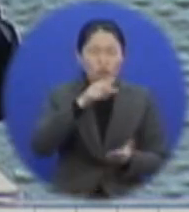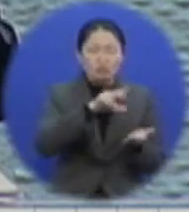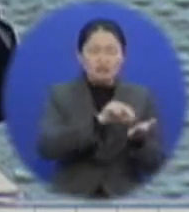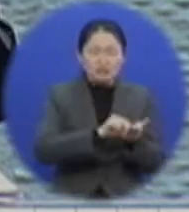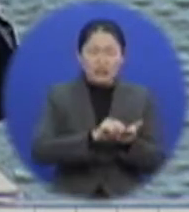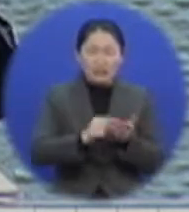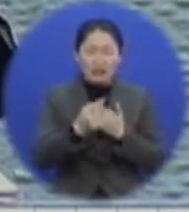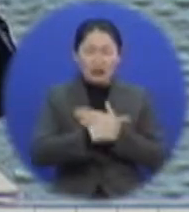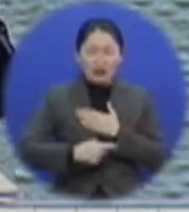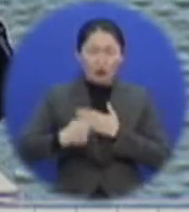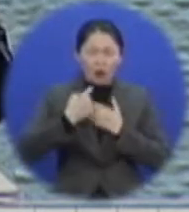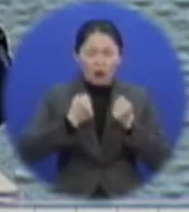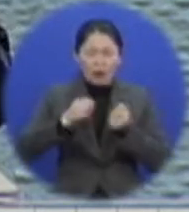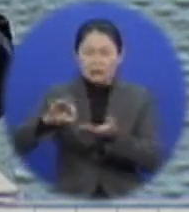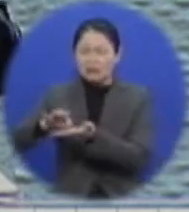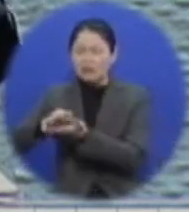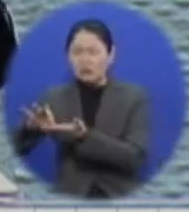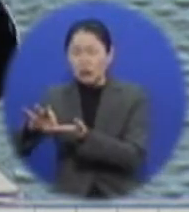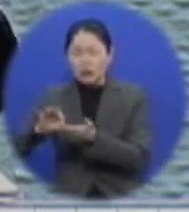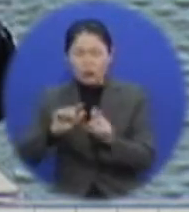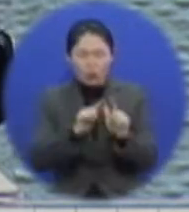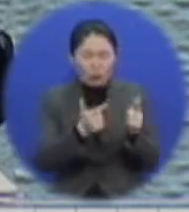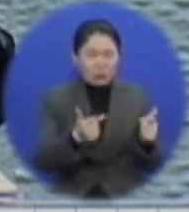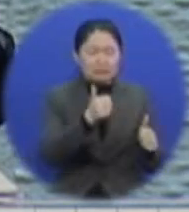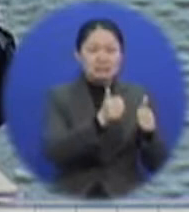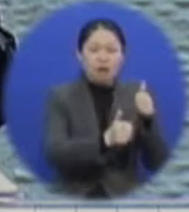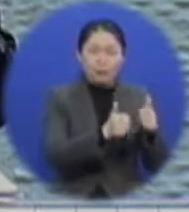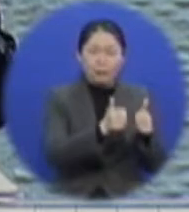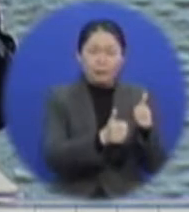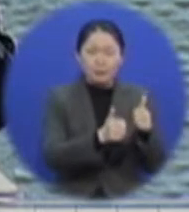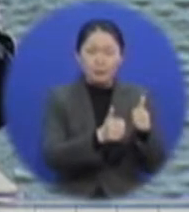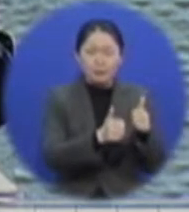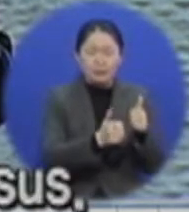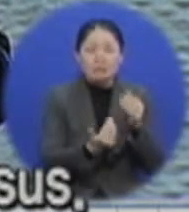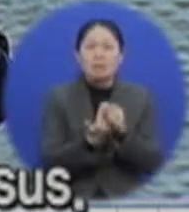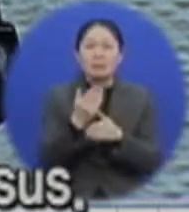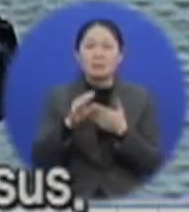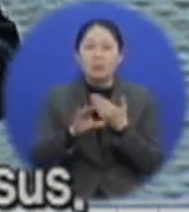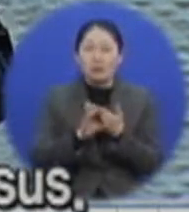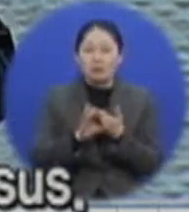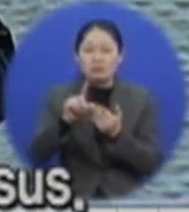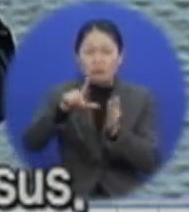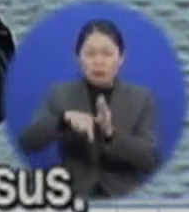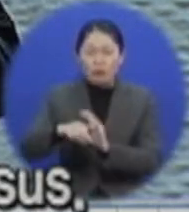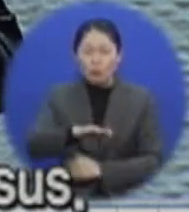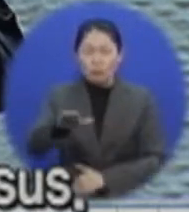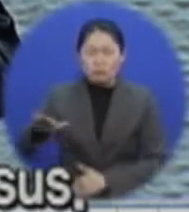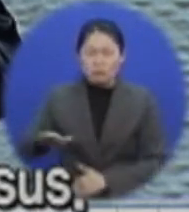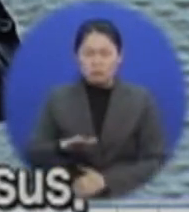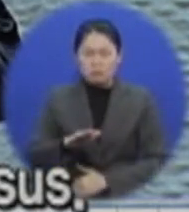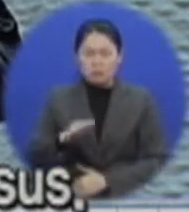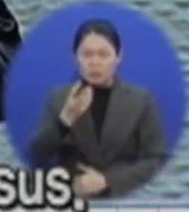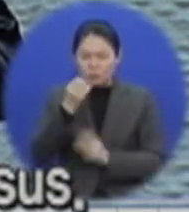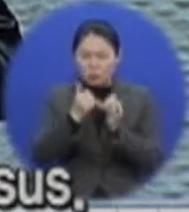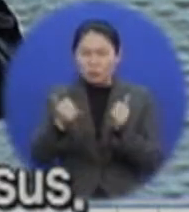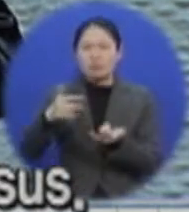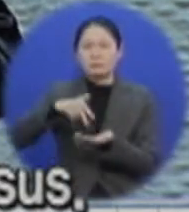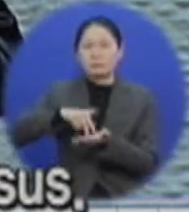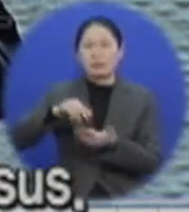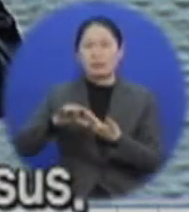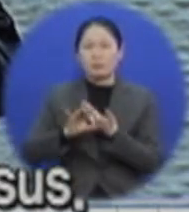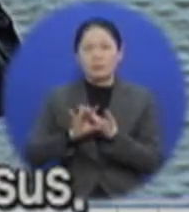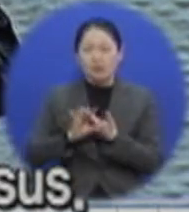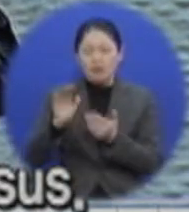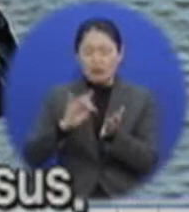문제 뭐 뚫어 어떤 여러 가지 시험 거리가 생기면 그때 여러분은 성도들이 라면